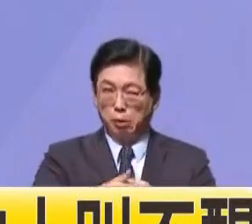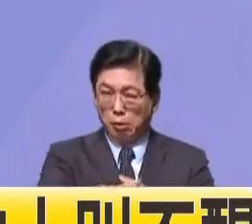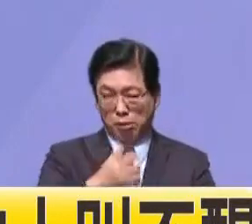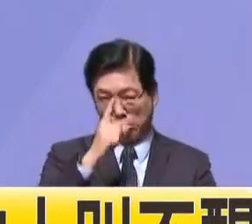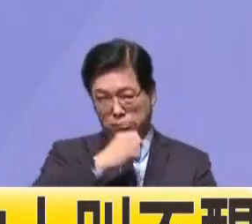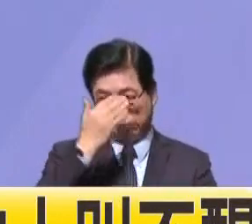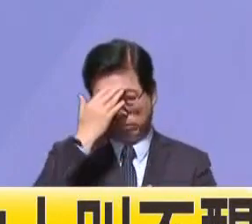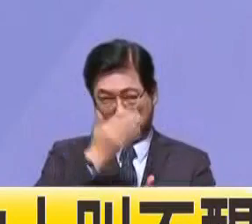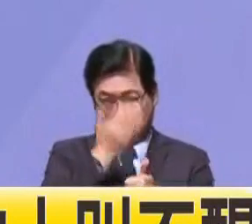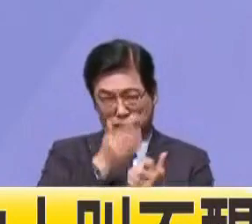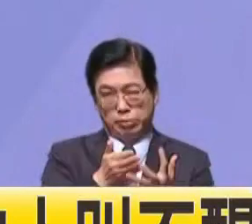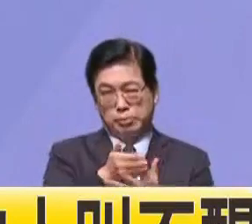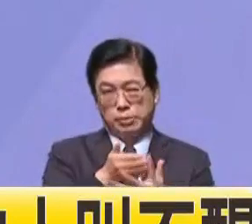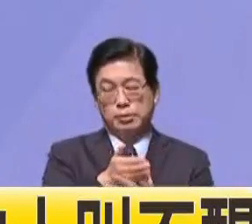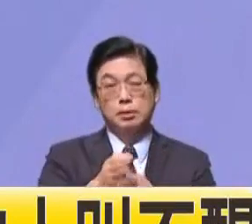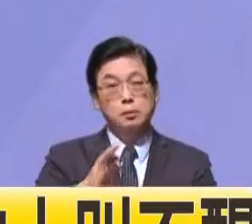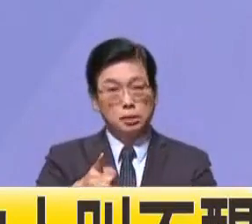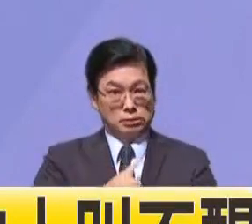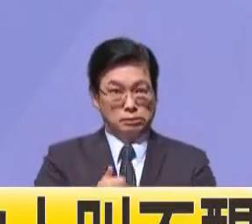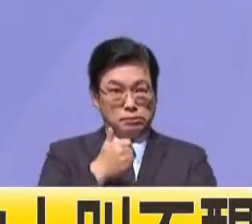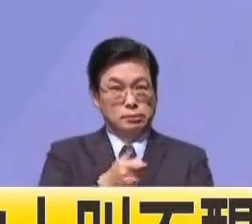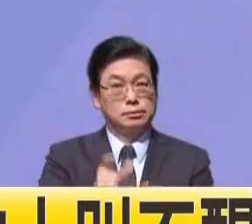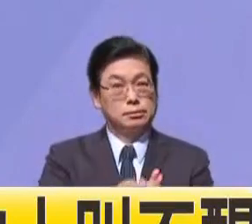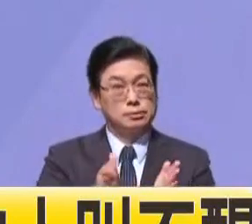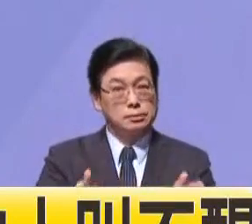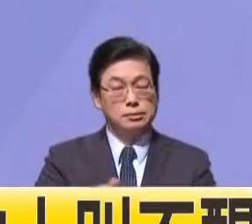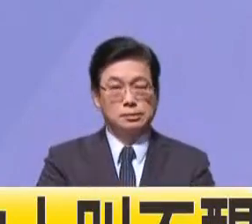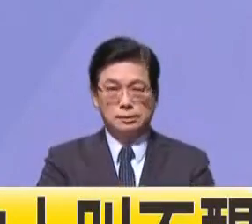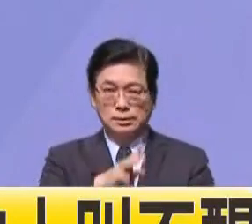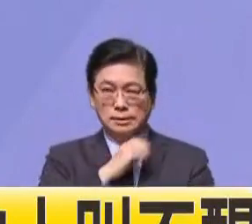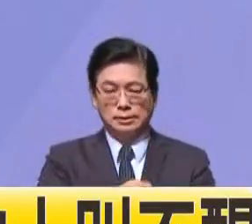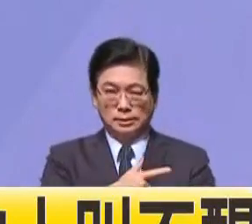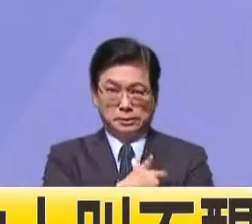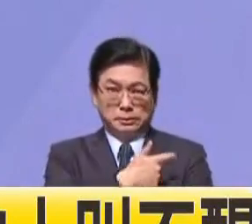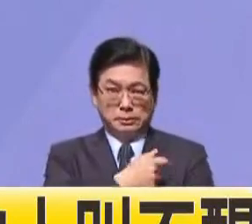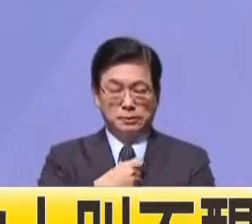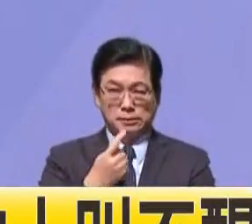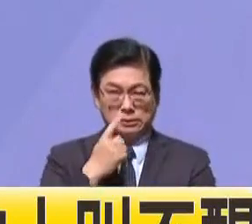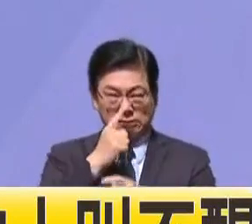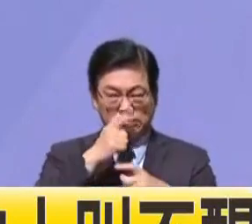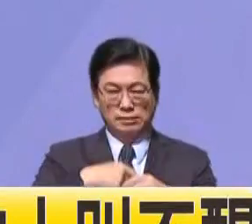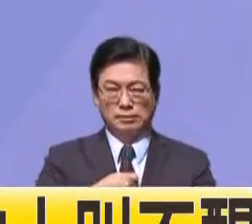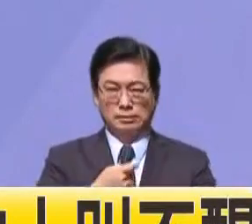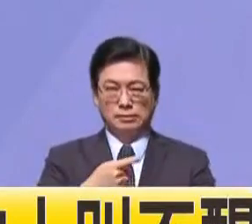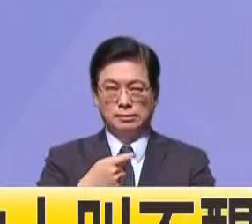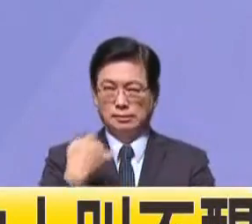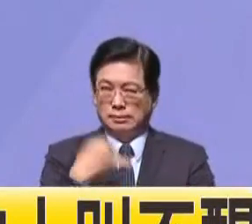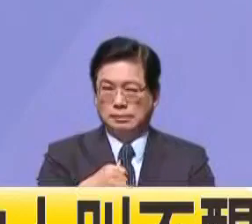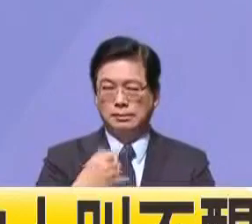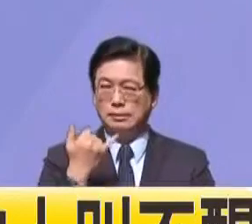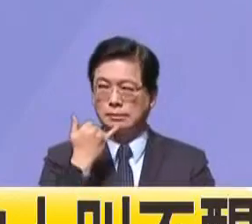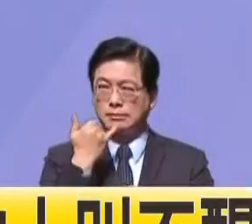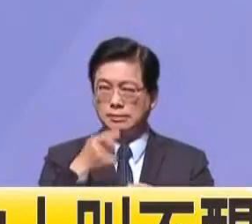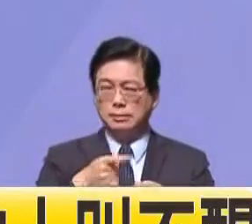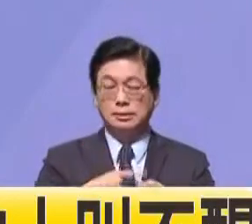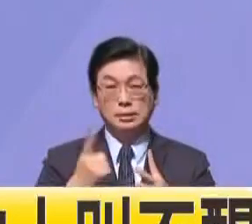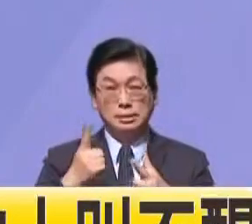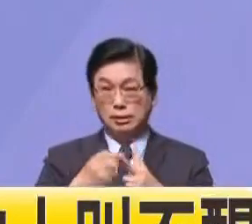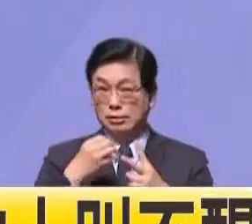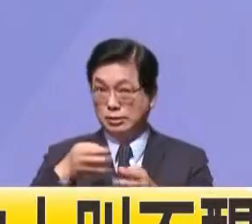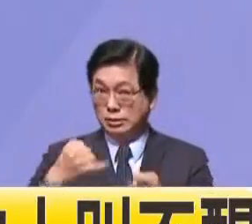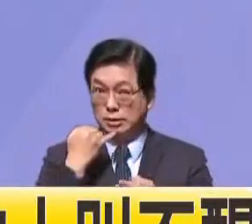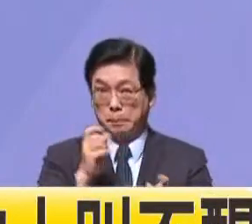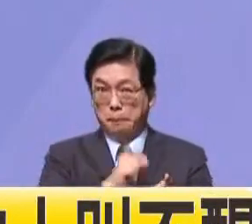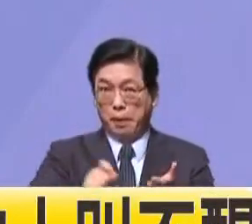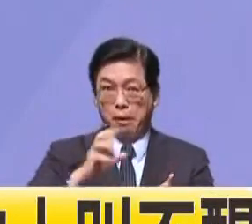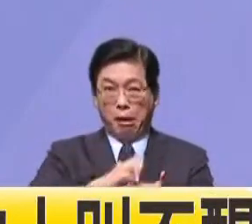频频受阻？为什么在你任内放任黑心快筛流入市面，由一家小吃店去标